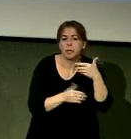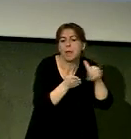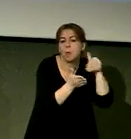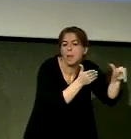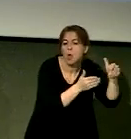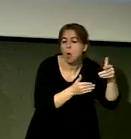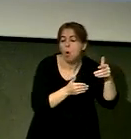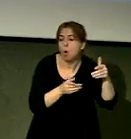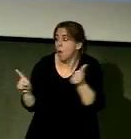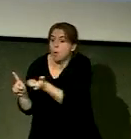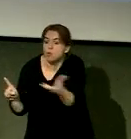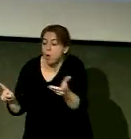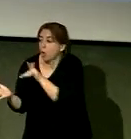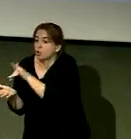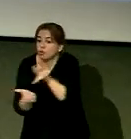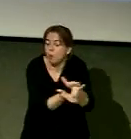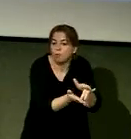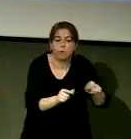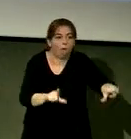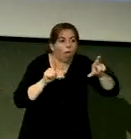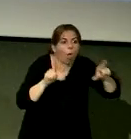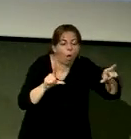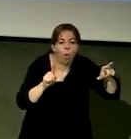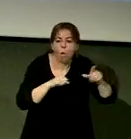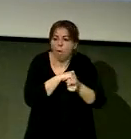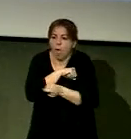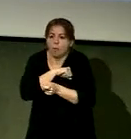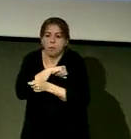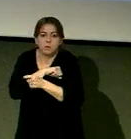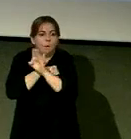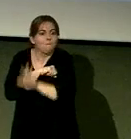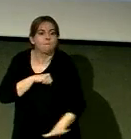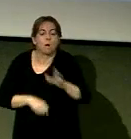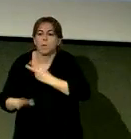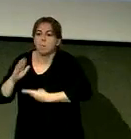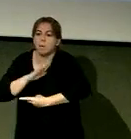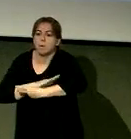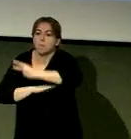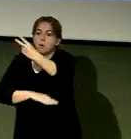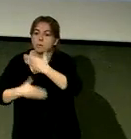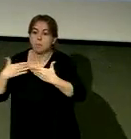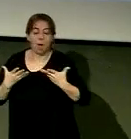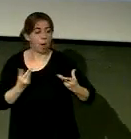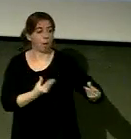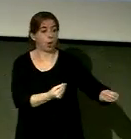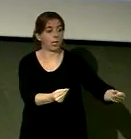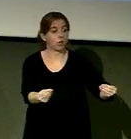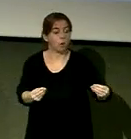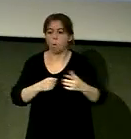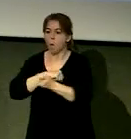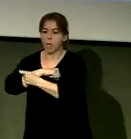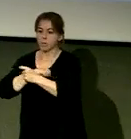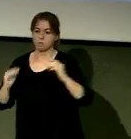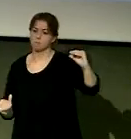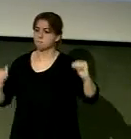cumulent, les écrans, etc., il y a beaucoup plus d'addictions en France qu'il y a de population. Donc le